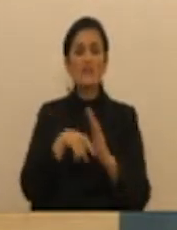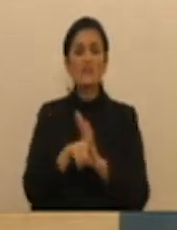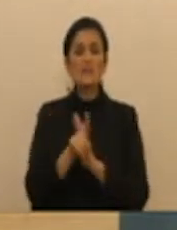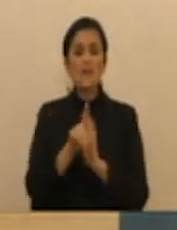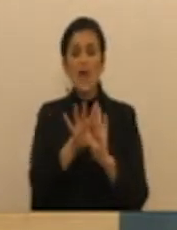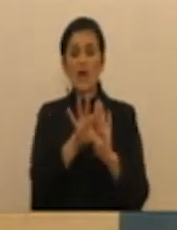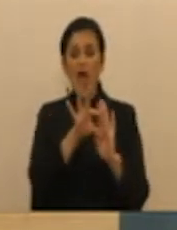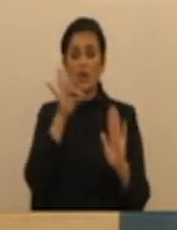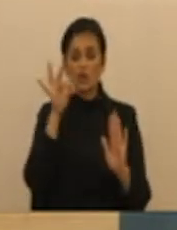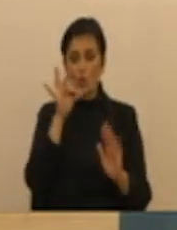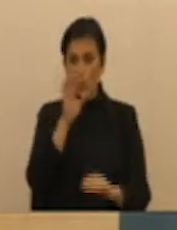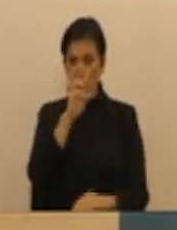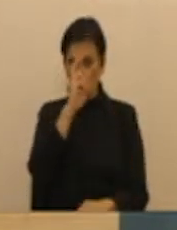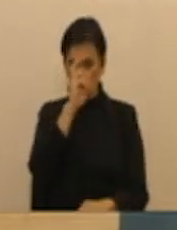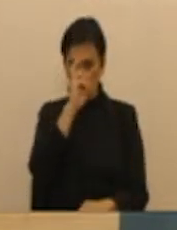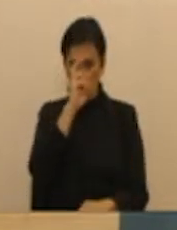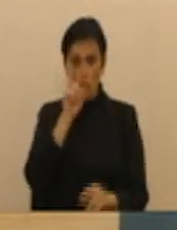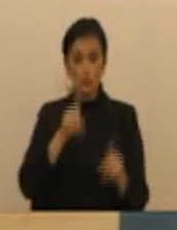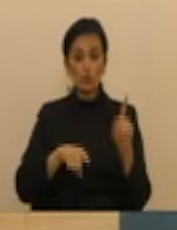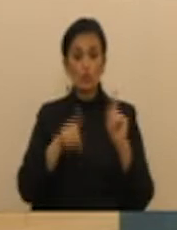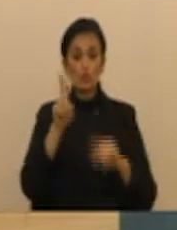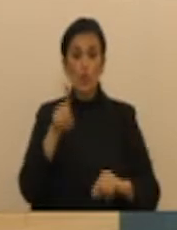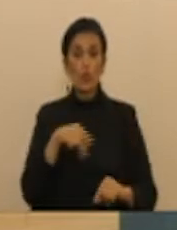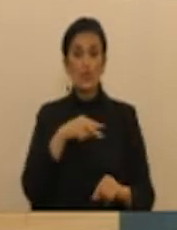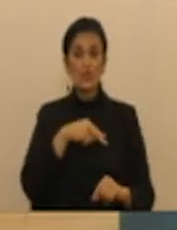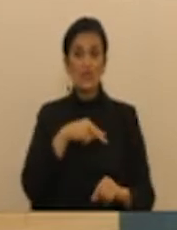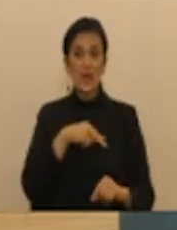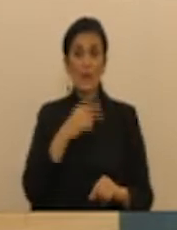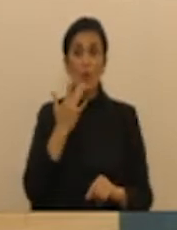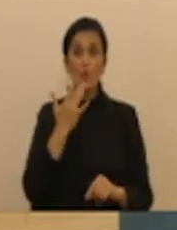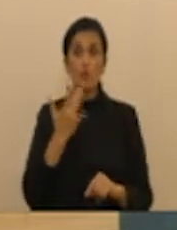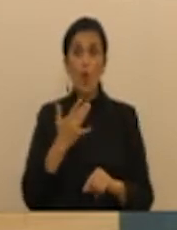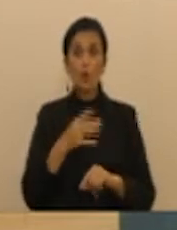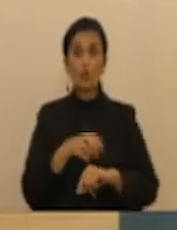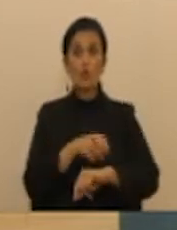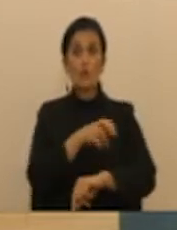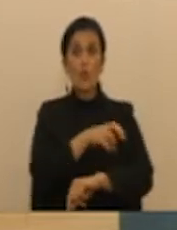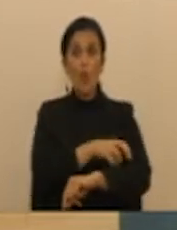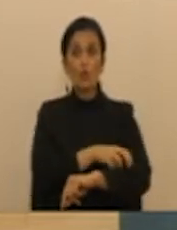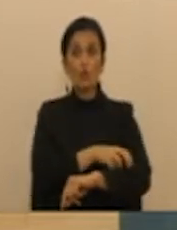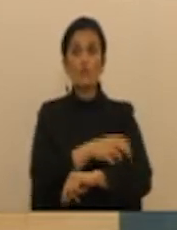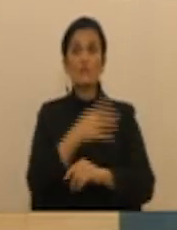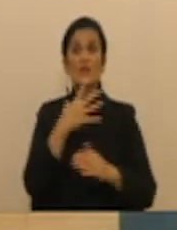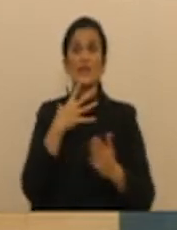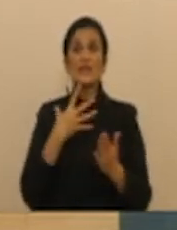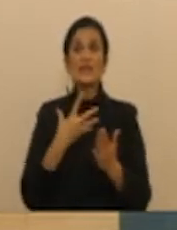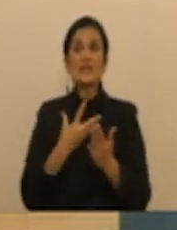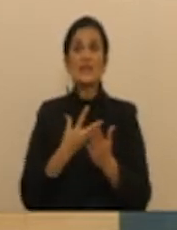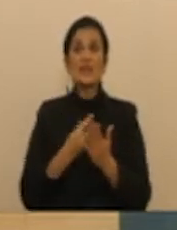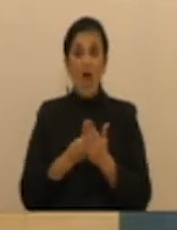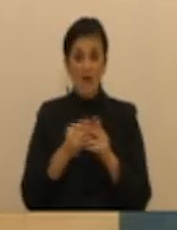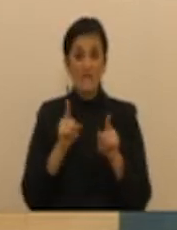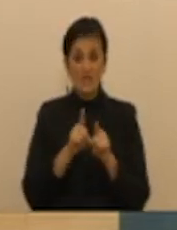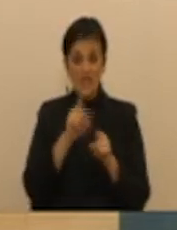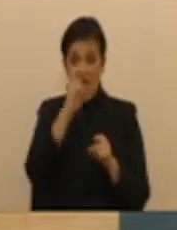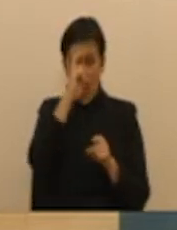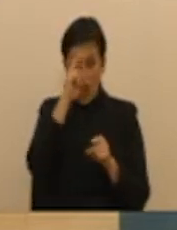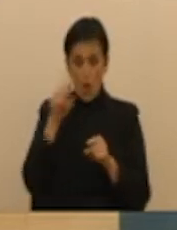ხელისუფლებას, ზოგიერთი საპარლამენტო პოლიტიკურ პარტიას, ისინი თავისიანად, მათ შორის